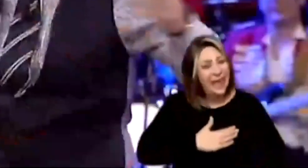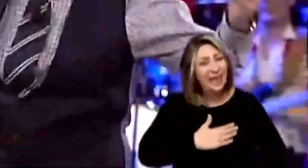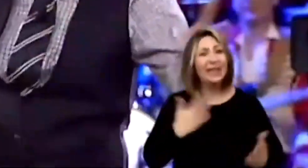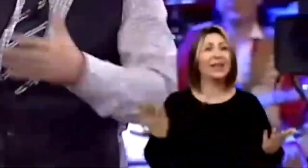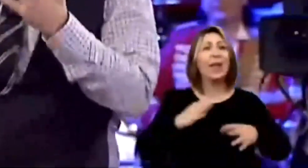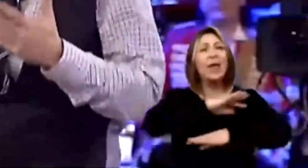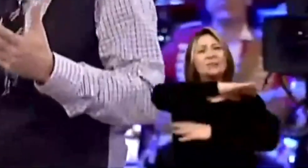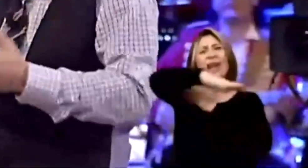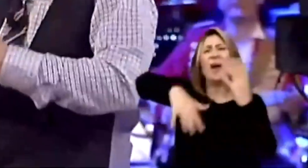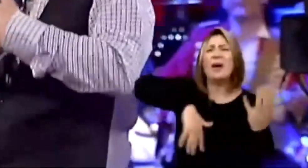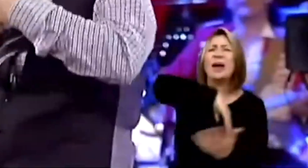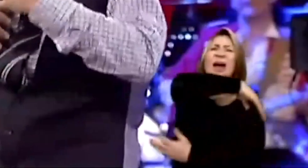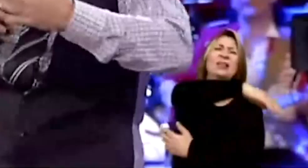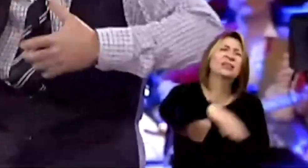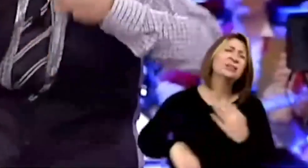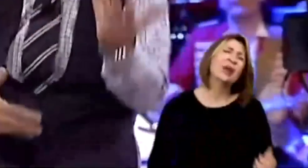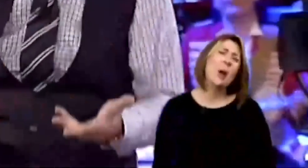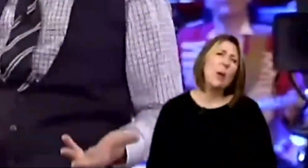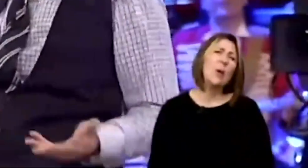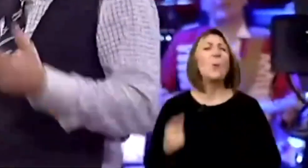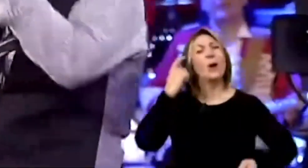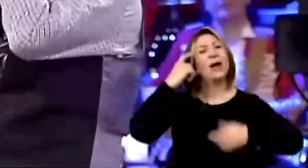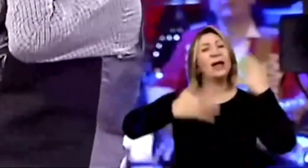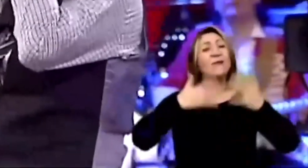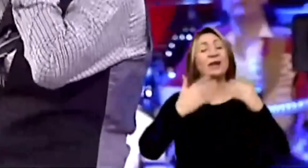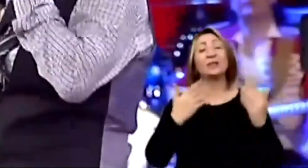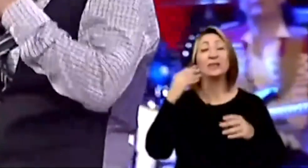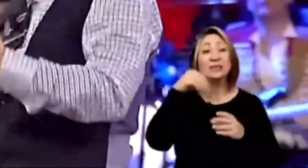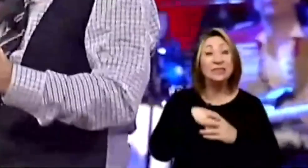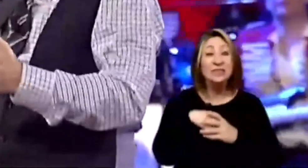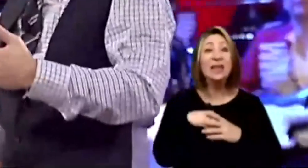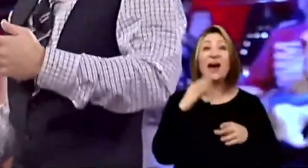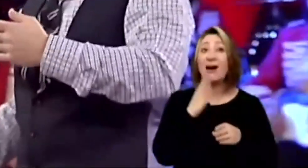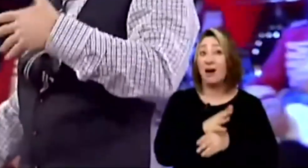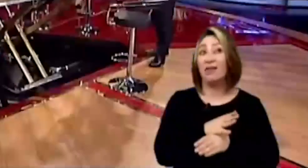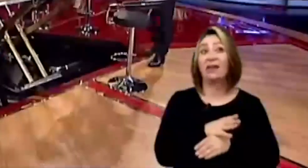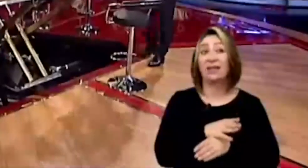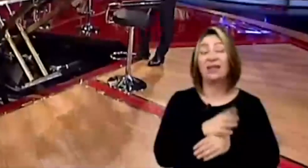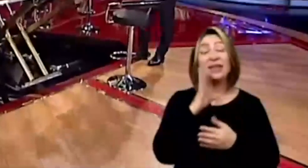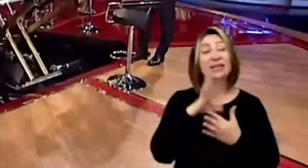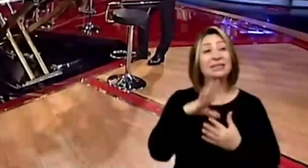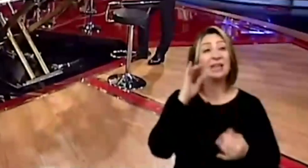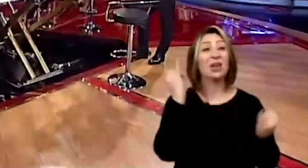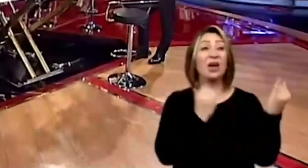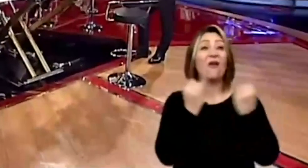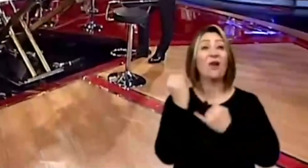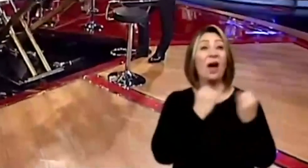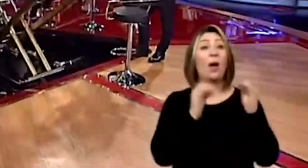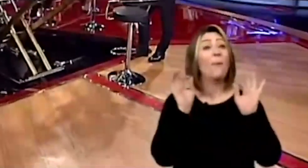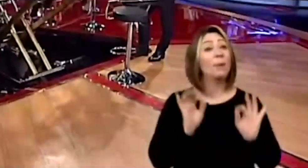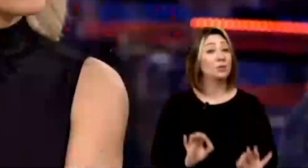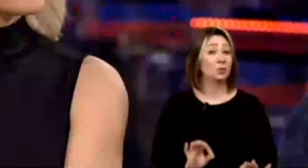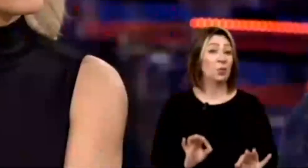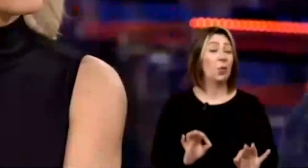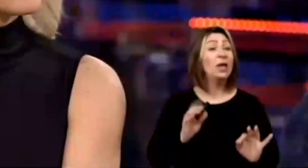nedir falan. Hepsi birbirine karışmış. Ve sadece bu bütün kafa karışıklığının üzerinden hakikaten insanlar kavgaya tutuşuyorlar